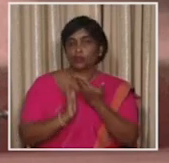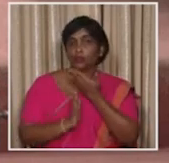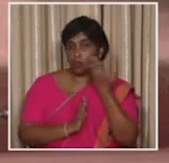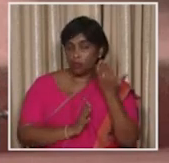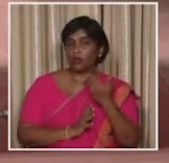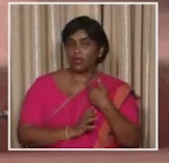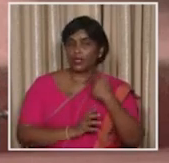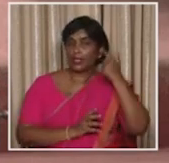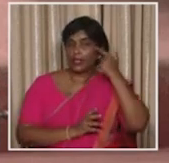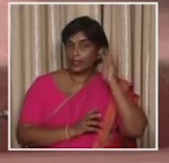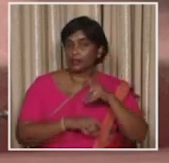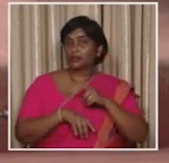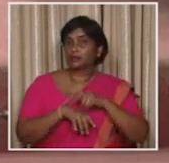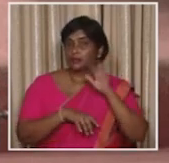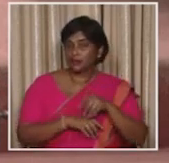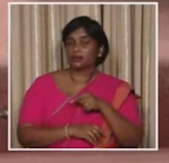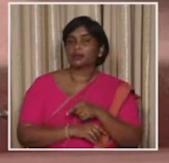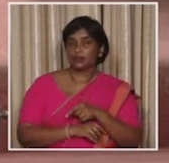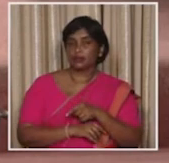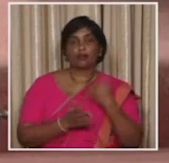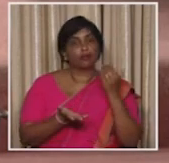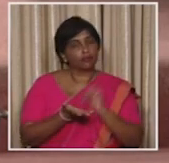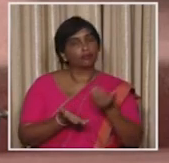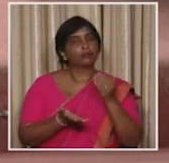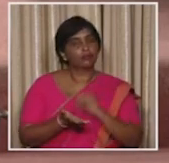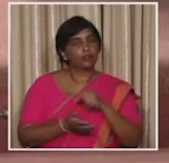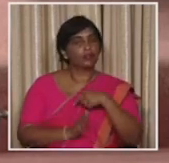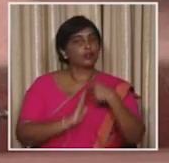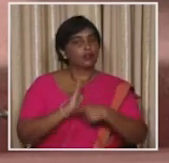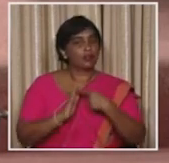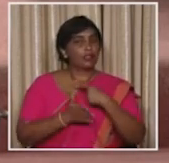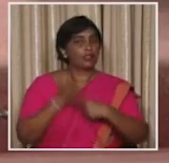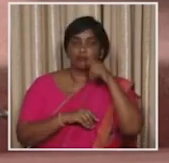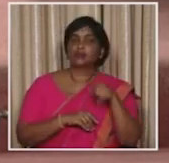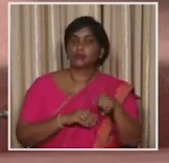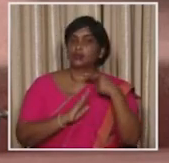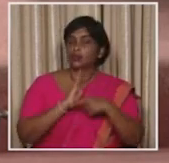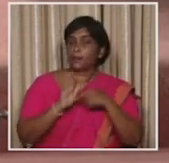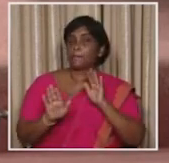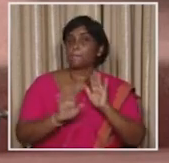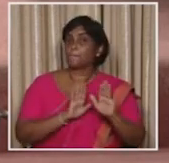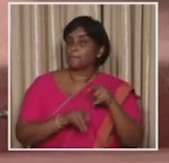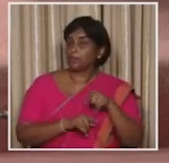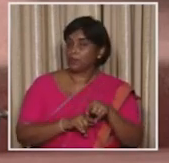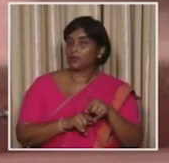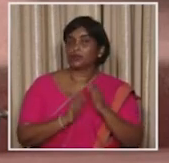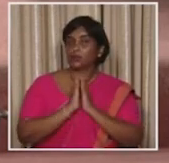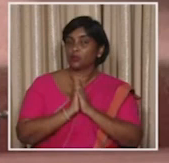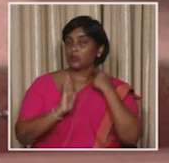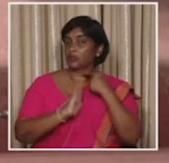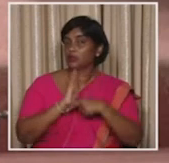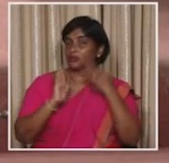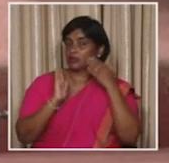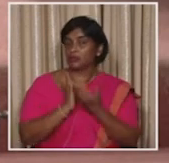மீண்டும் இந்த நாட்டினுடைய தலைவர்கள், அரசியல் தலைவர்கள் இது பௌத்த நாடு என்று திரும்ப திரும்ப